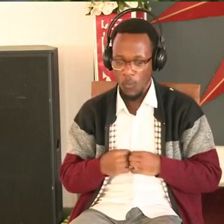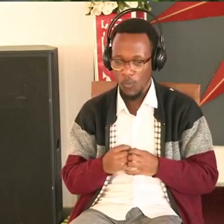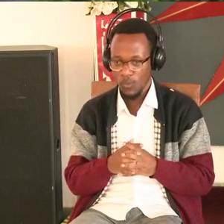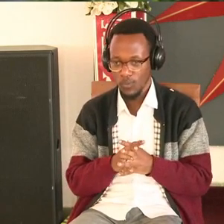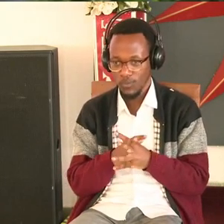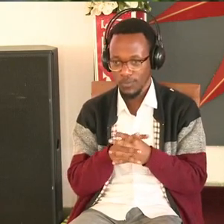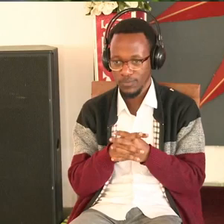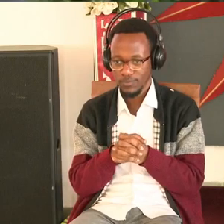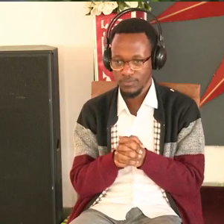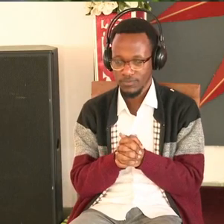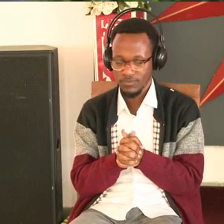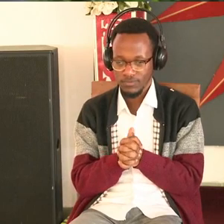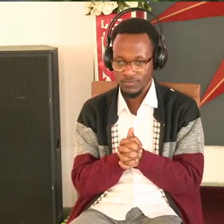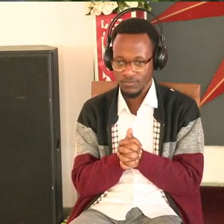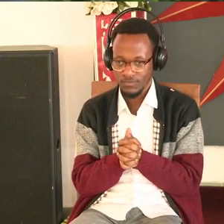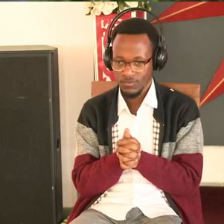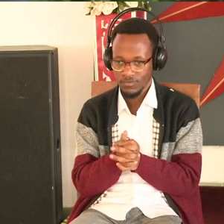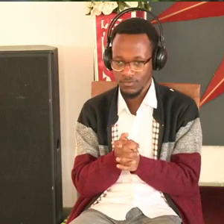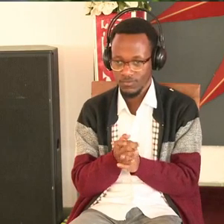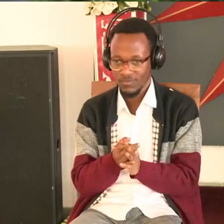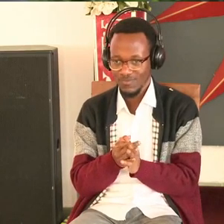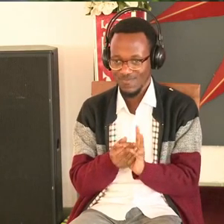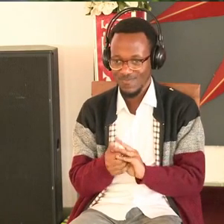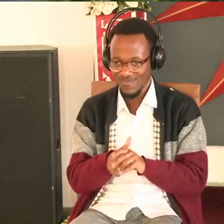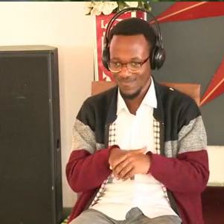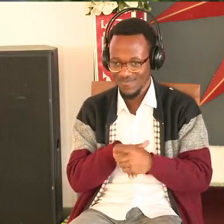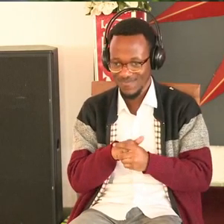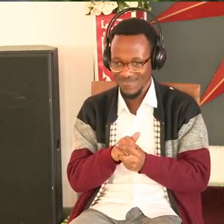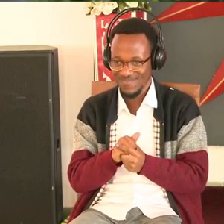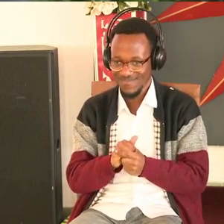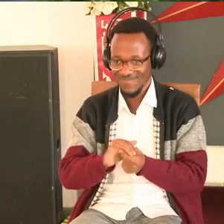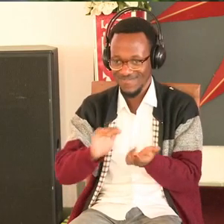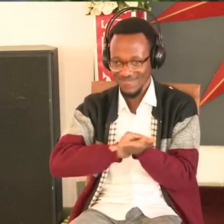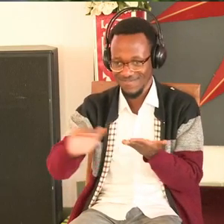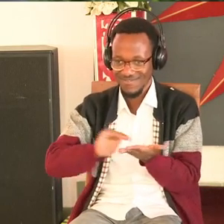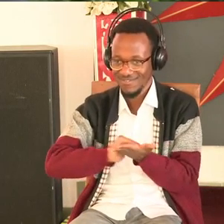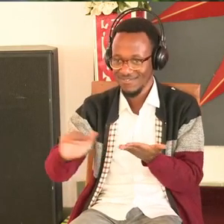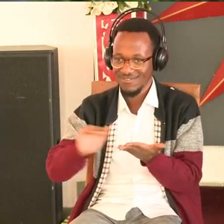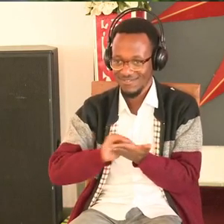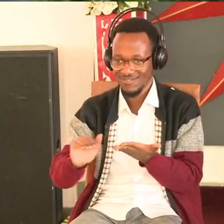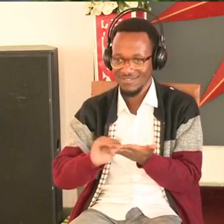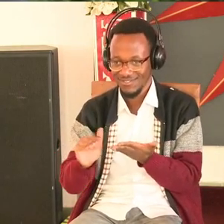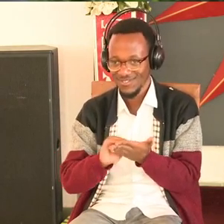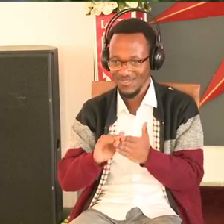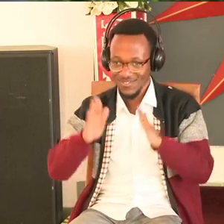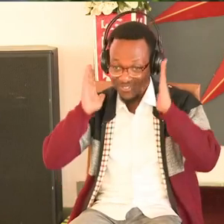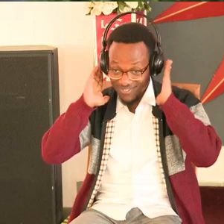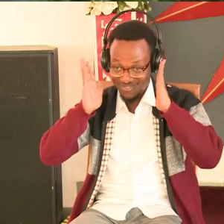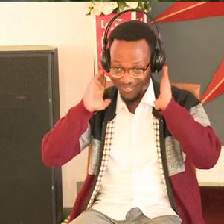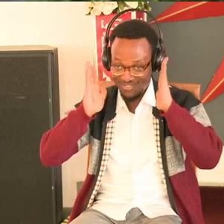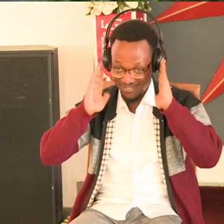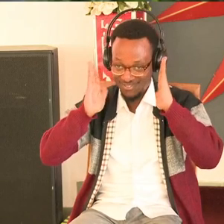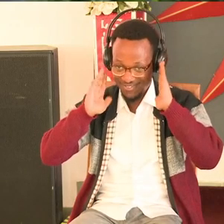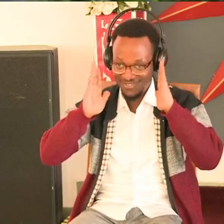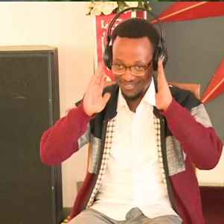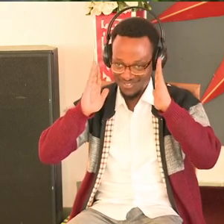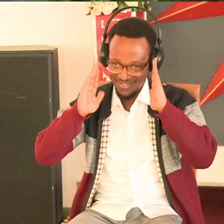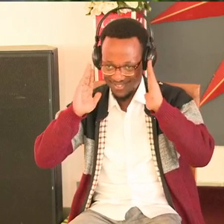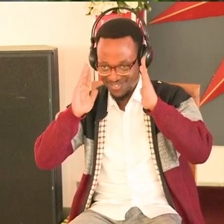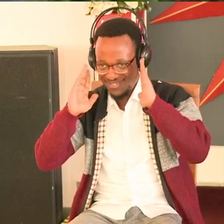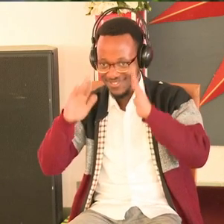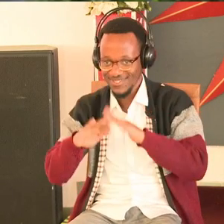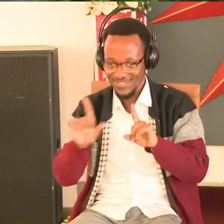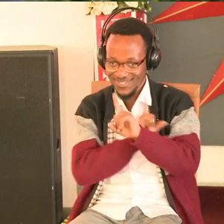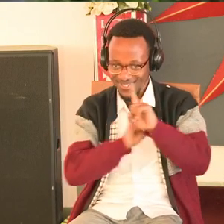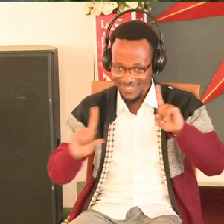pardon imbabazi a été accordé. Imbabazi z'ibyaha zarabonetse ubugingo buhoraho bwaratanzwe. Et le Seigneur kandi